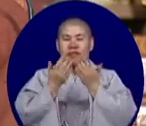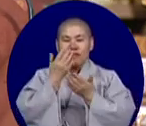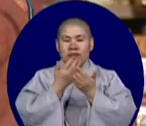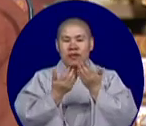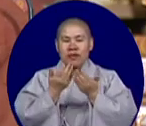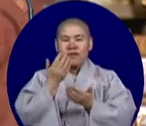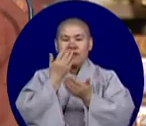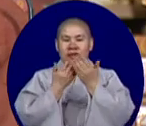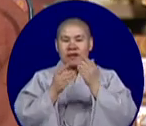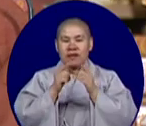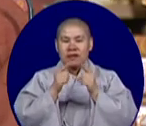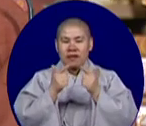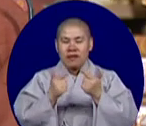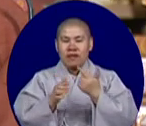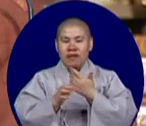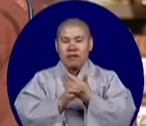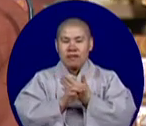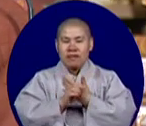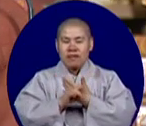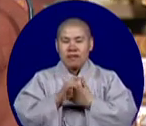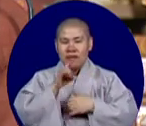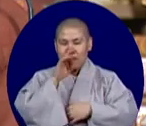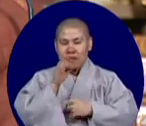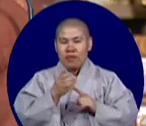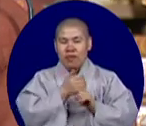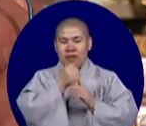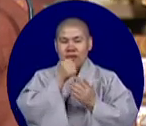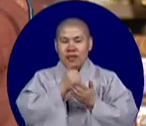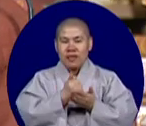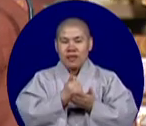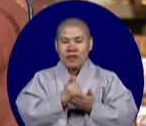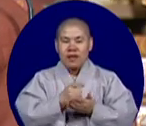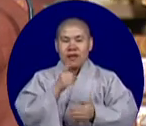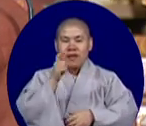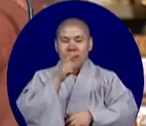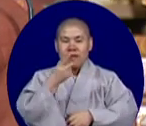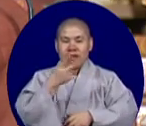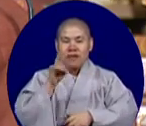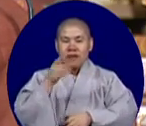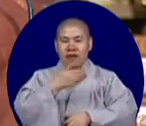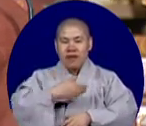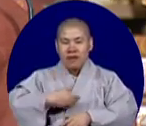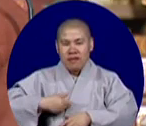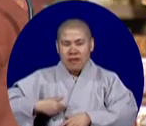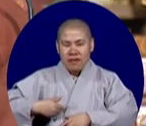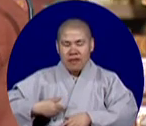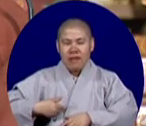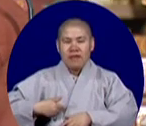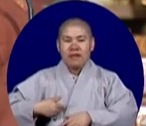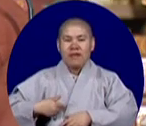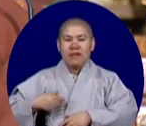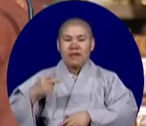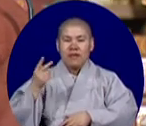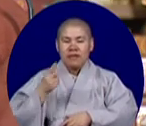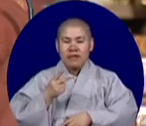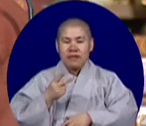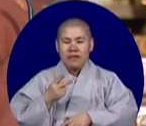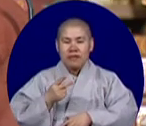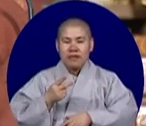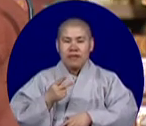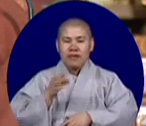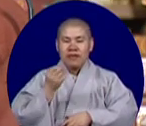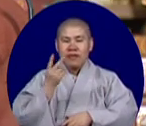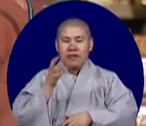떨어져 버려요. 그럼 부처님 이후에 그 10대 제자, 그런 제자라든지